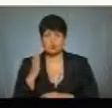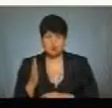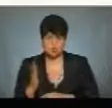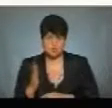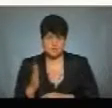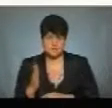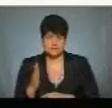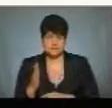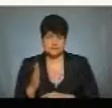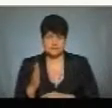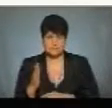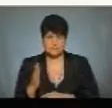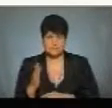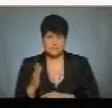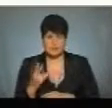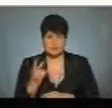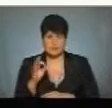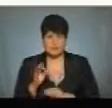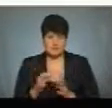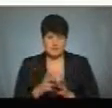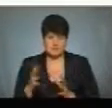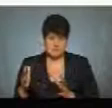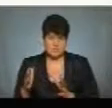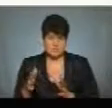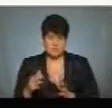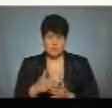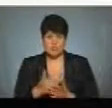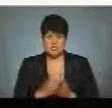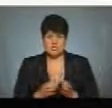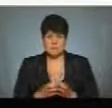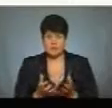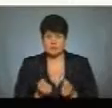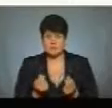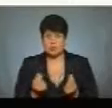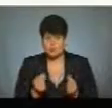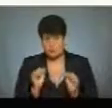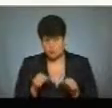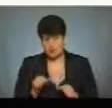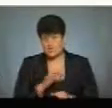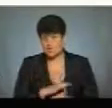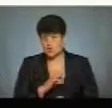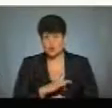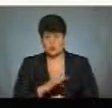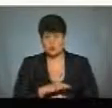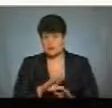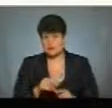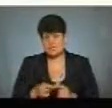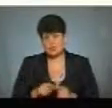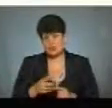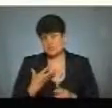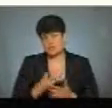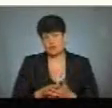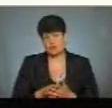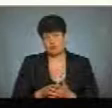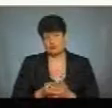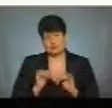і, ну, там, і від 2% і більше політична партія отримує кошти, які вони зможуть використовувати після цього на